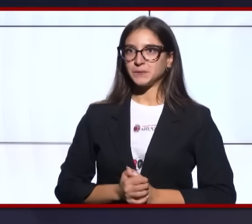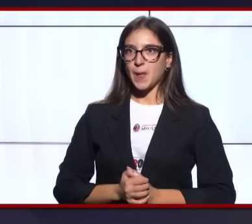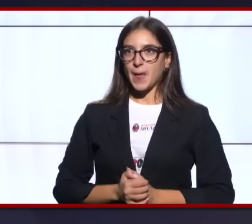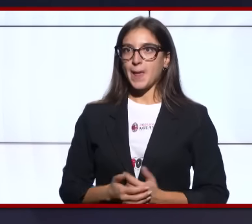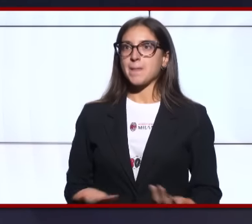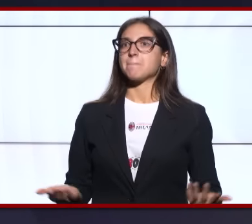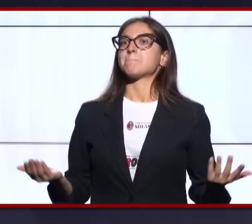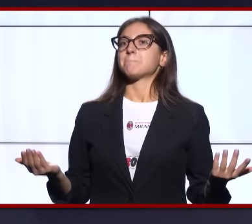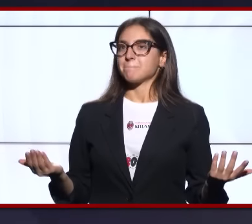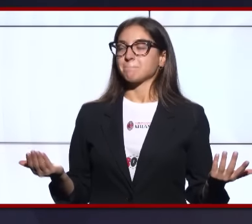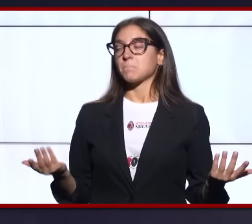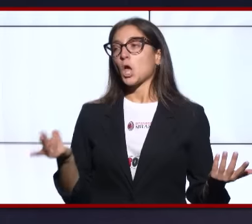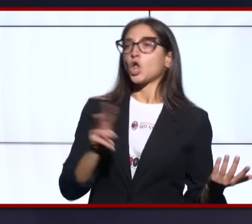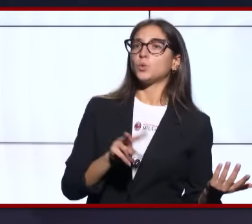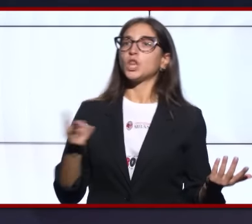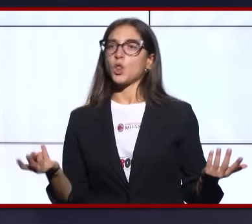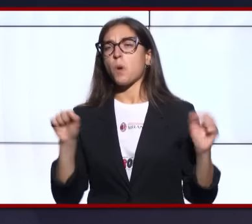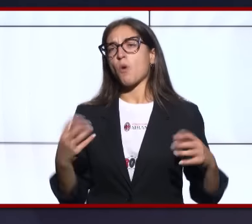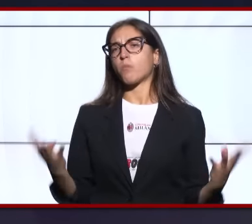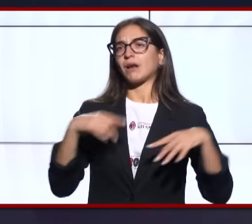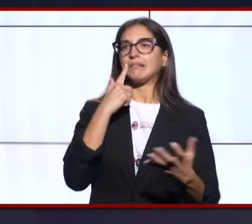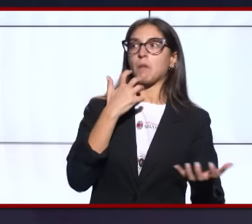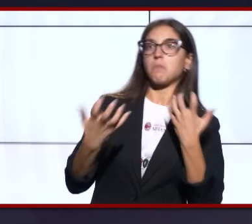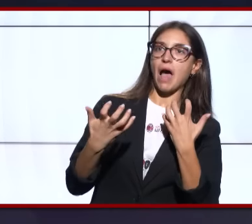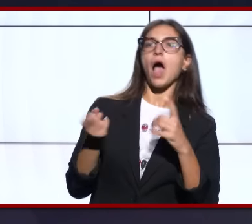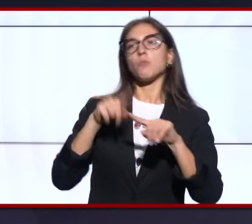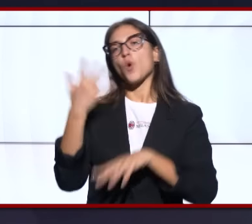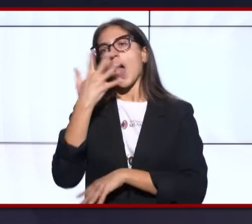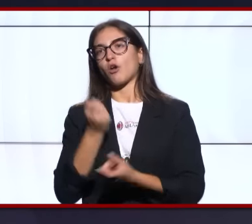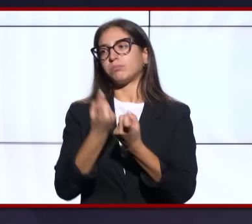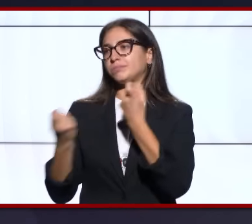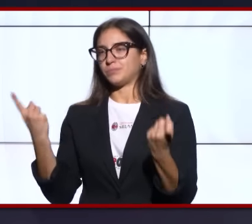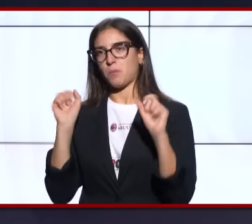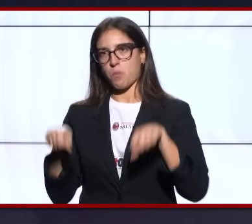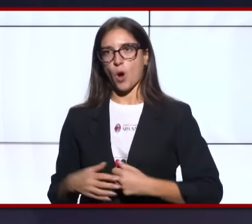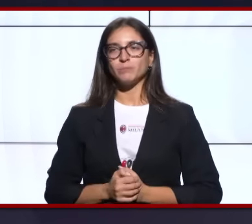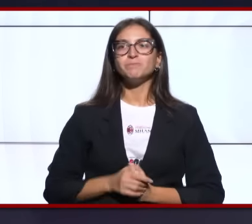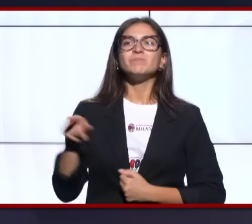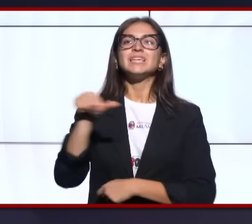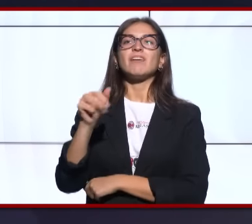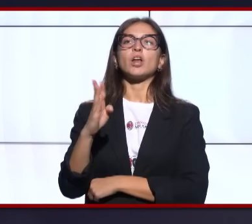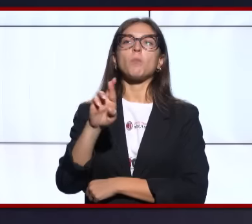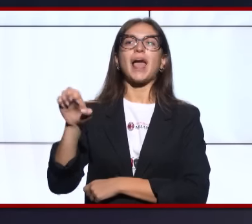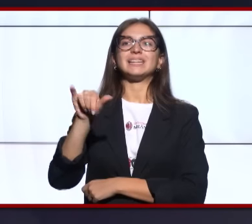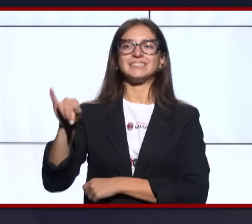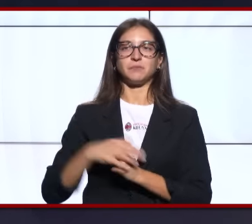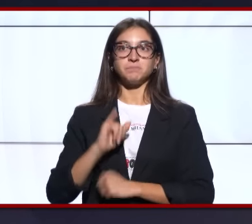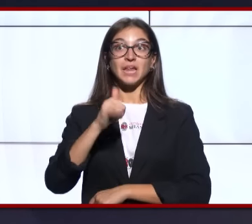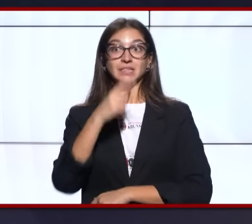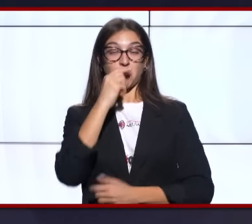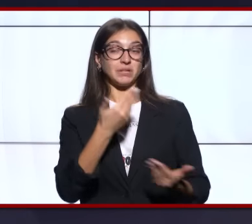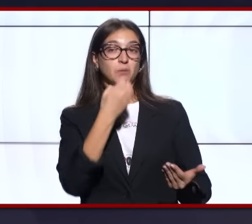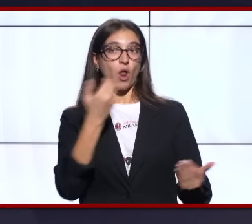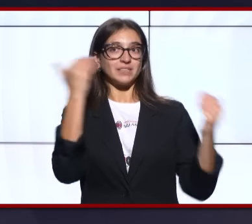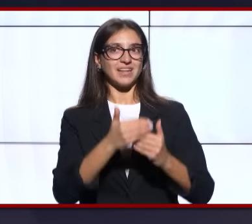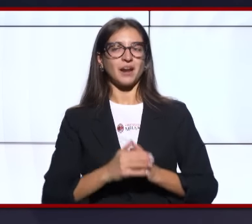Grazie le due cose le due cose andiamo da Stefano bressi Sì Mister buonasera e